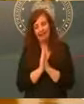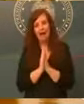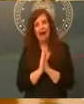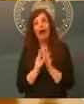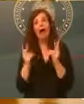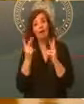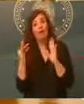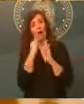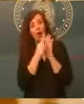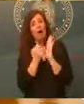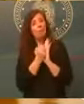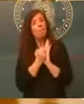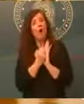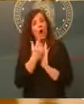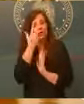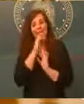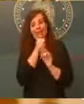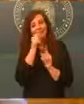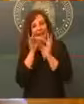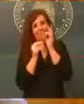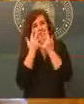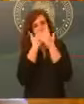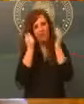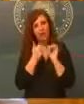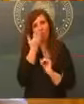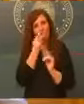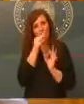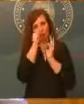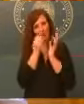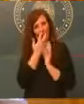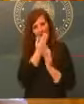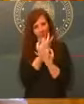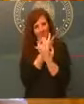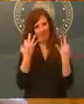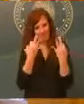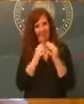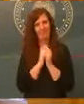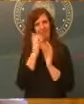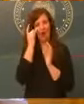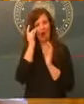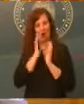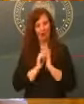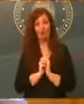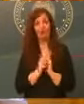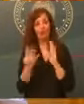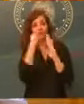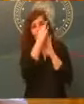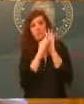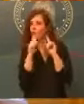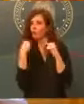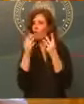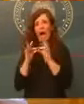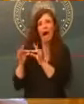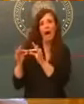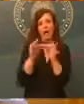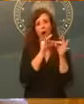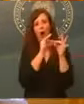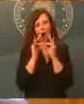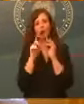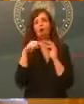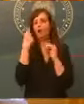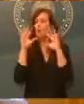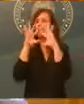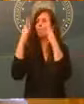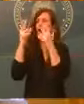molto bene e ci tengo a farlo nel migliore dei modi. Sono linee assolutamente condivise. Le abbiamo condivise con tutto il mondo della scuola,